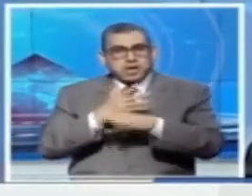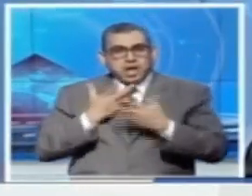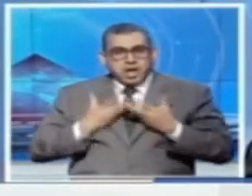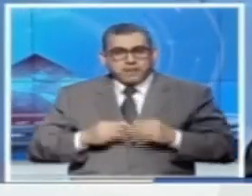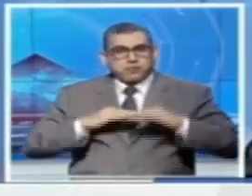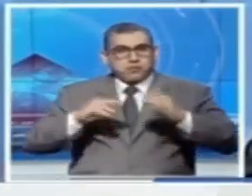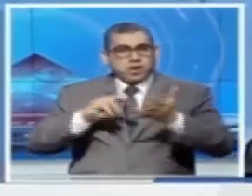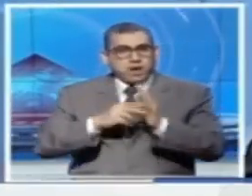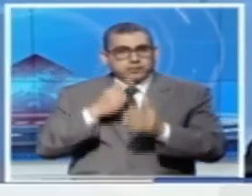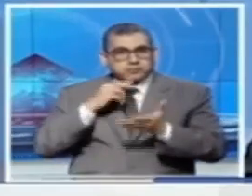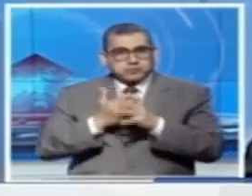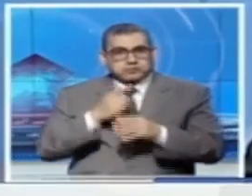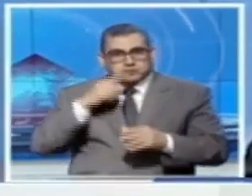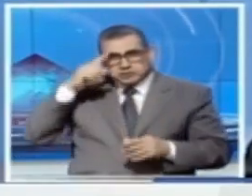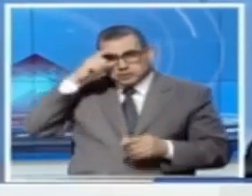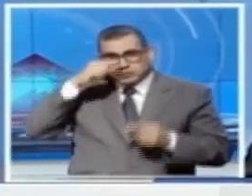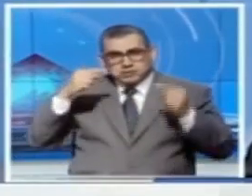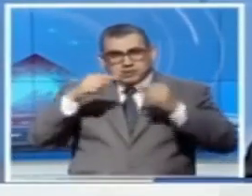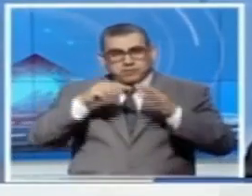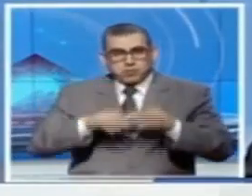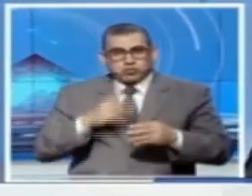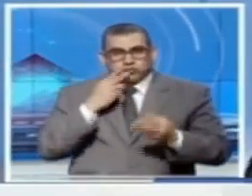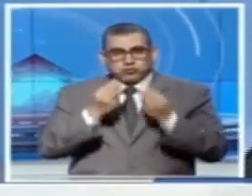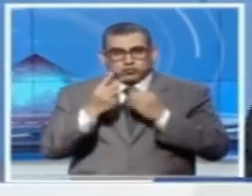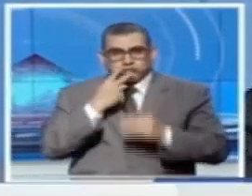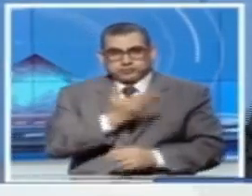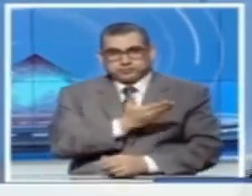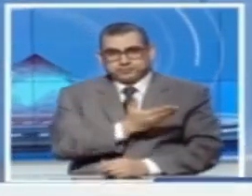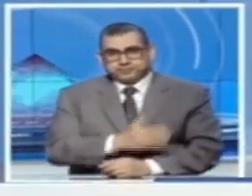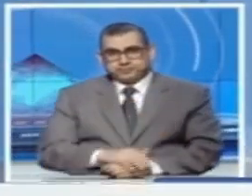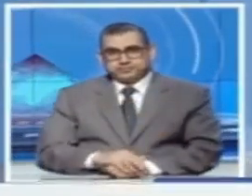بالمنطقة في ظل الظروف والتحديات الراهنة. نتابع.